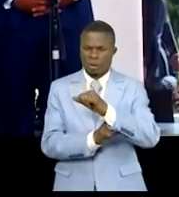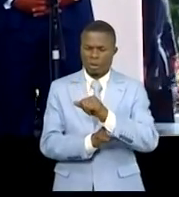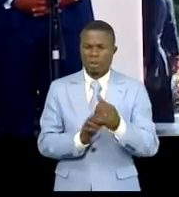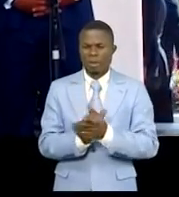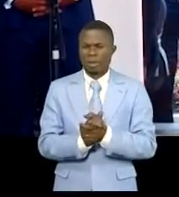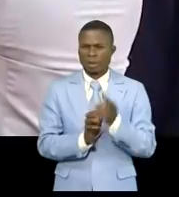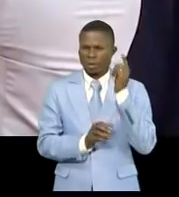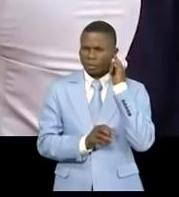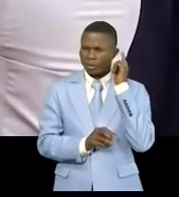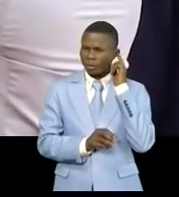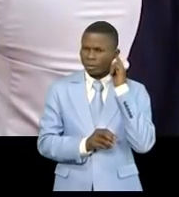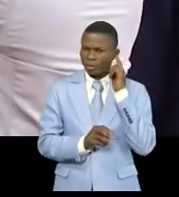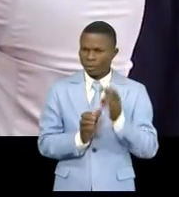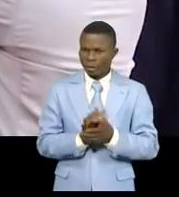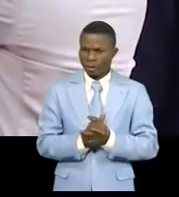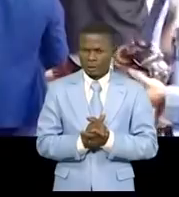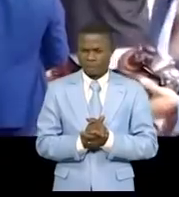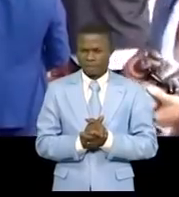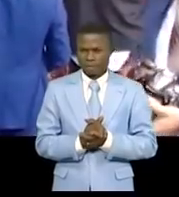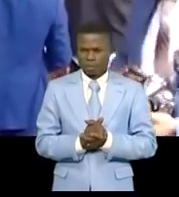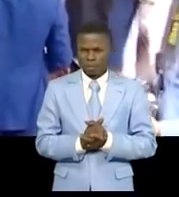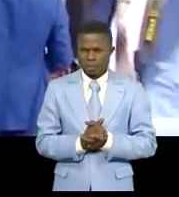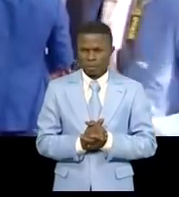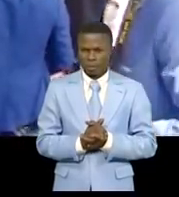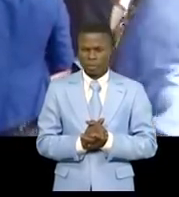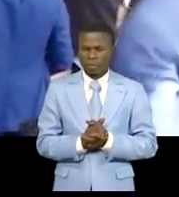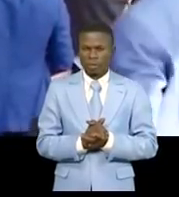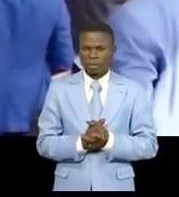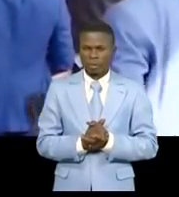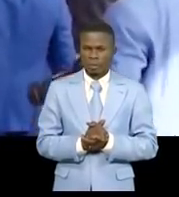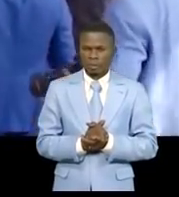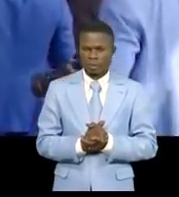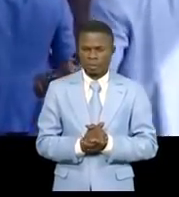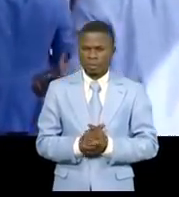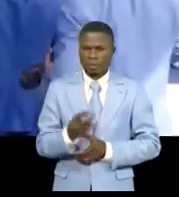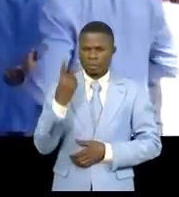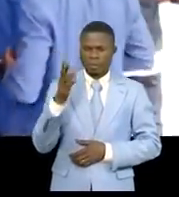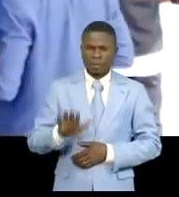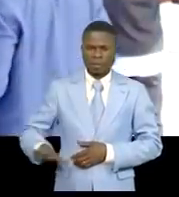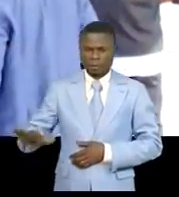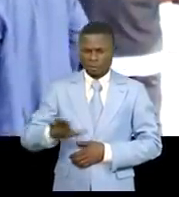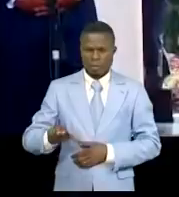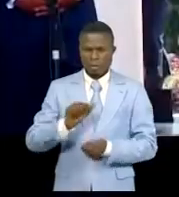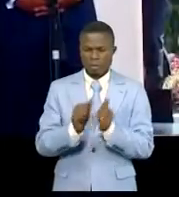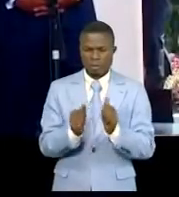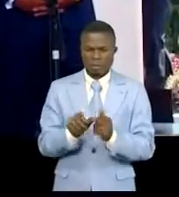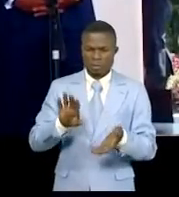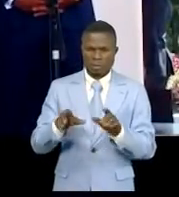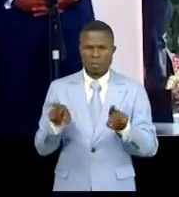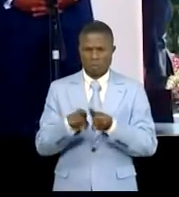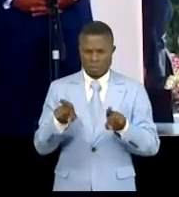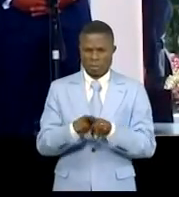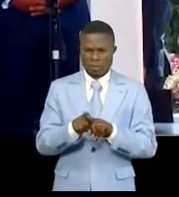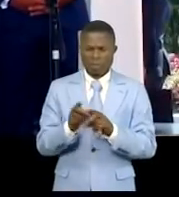politique au niveau continental. La RDC et la Somalie connaissent des situations similaires liées